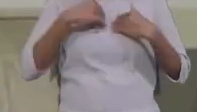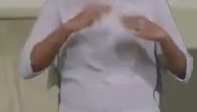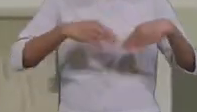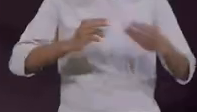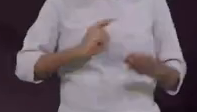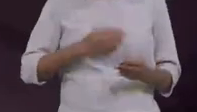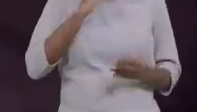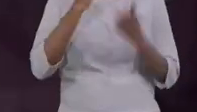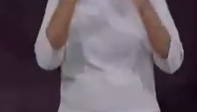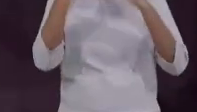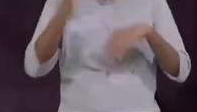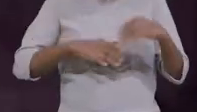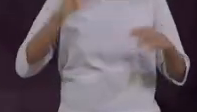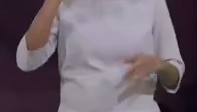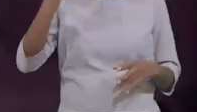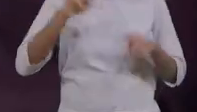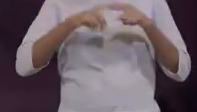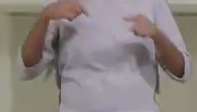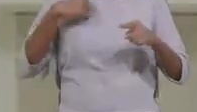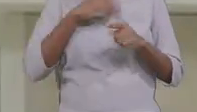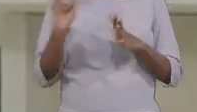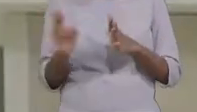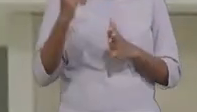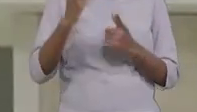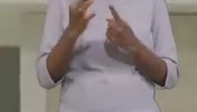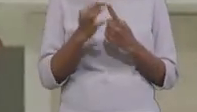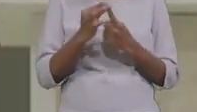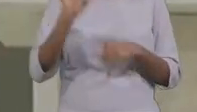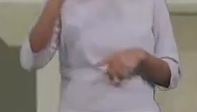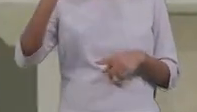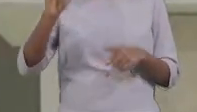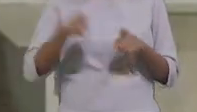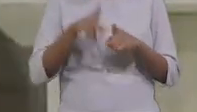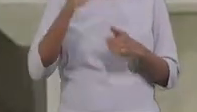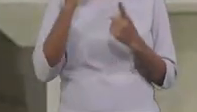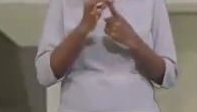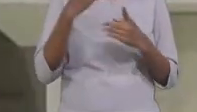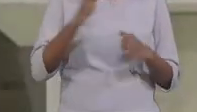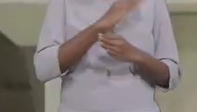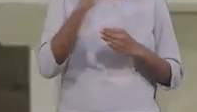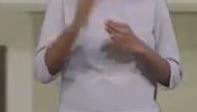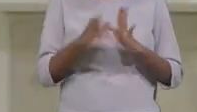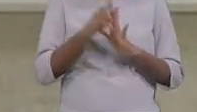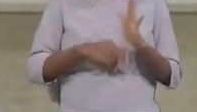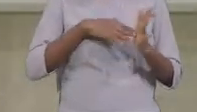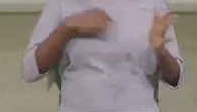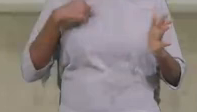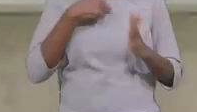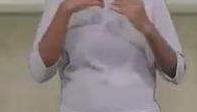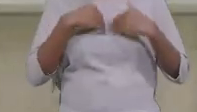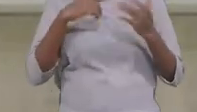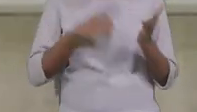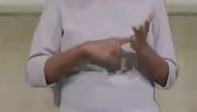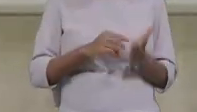Ce que Dieu nous a donné, c'est plus que sept. Nous utilisons sept comme un mot pour ce qui est